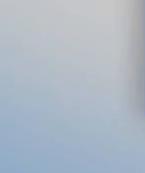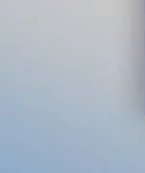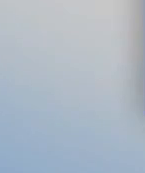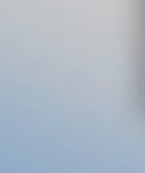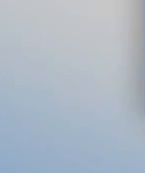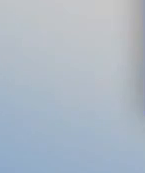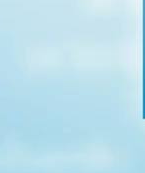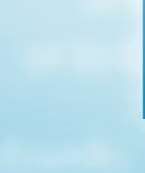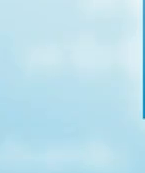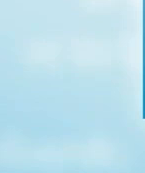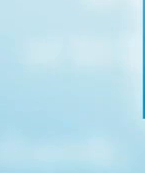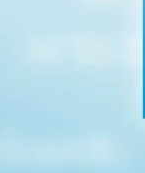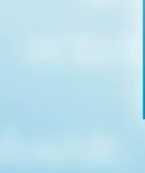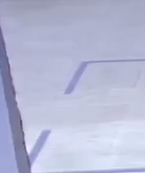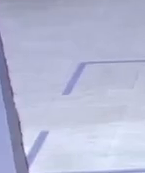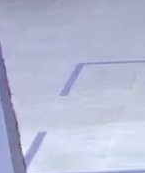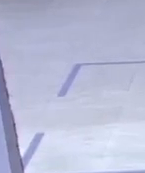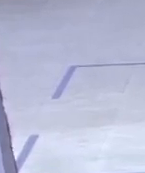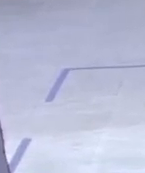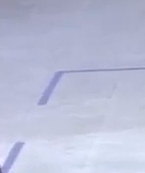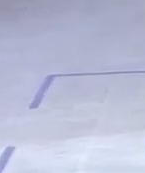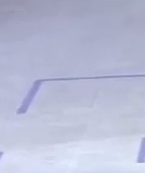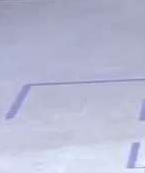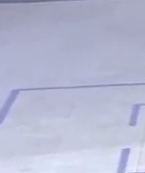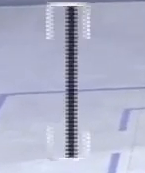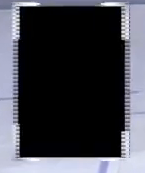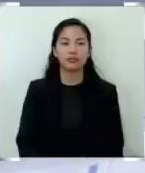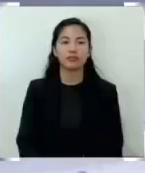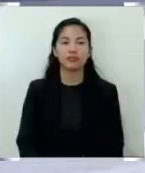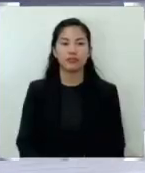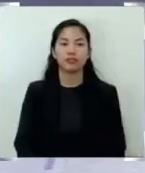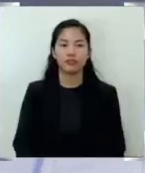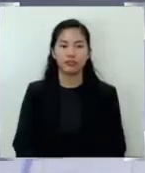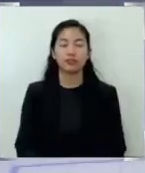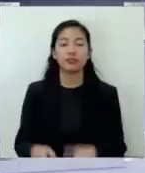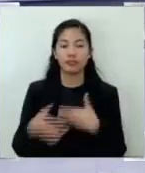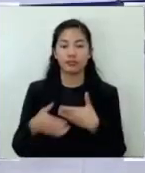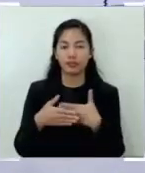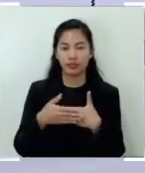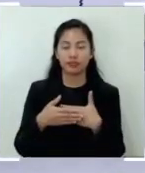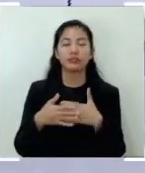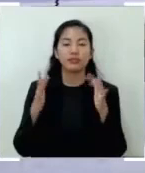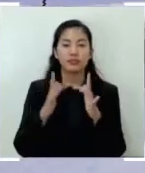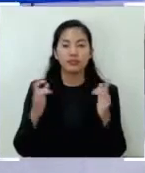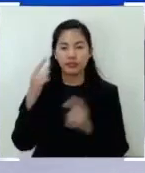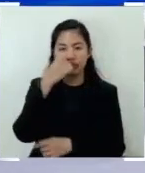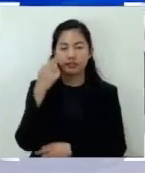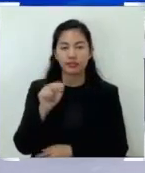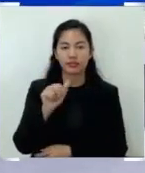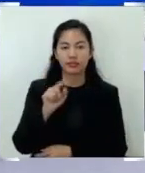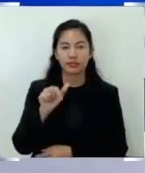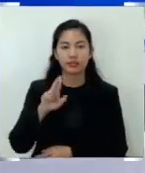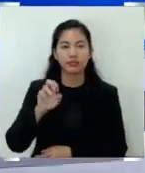biktima ng Bagyong Odette. Ilang araw bago umpisa ng itim na Nazareno, bantay sarado ang Quiapo Church.